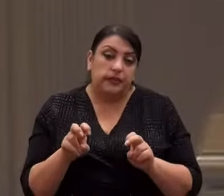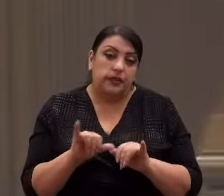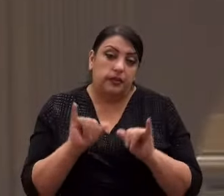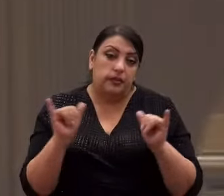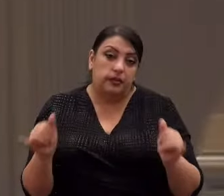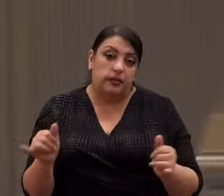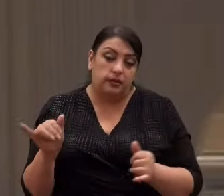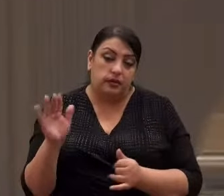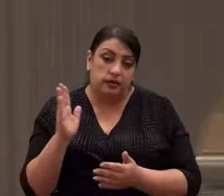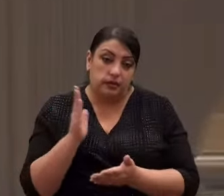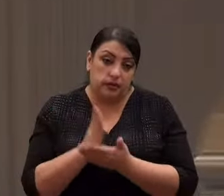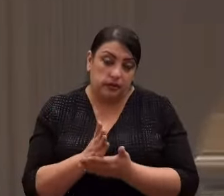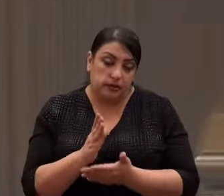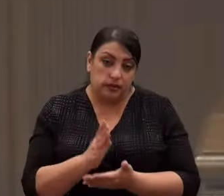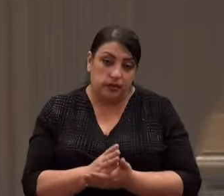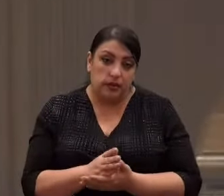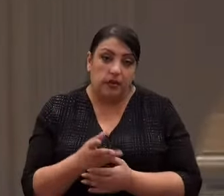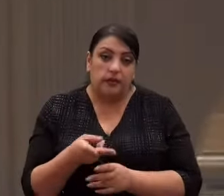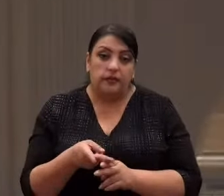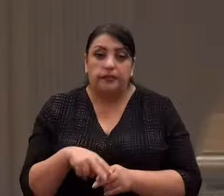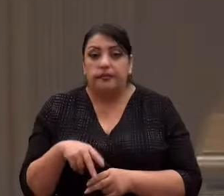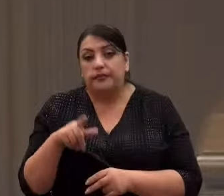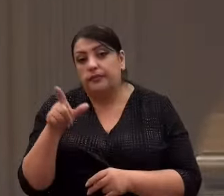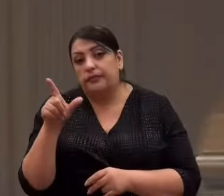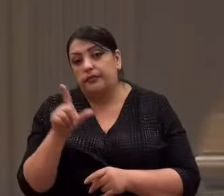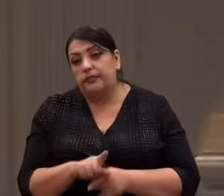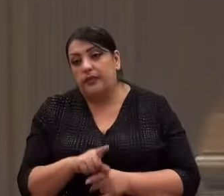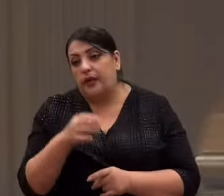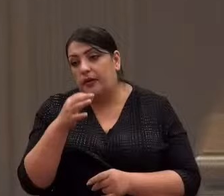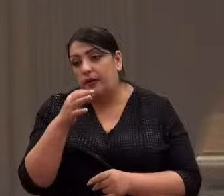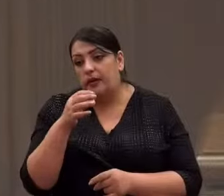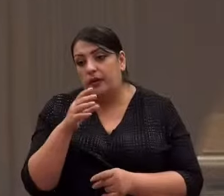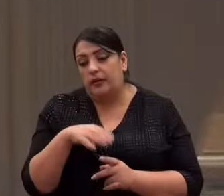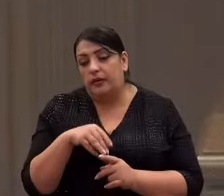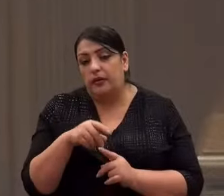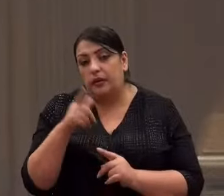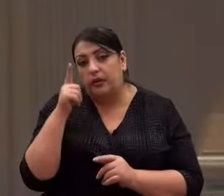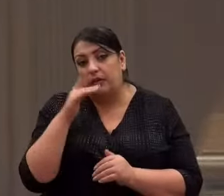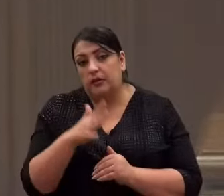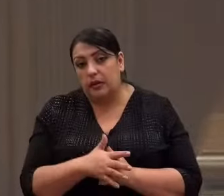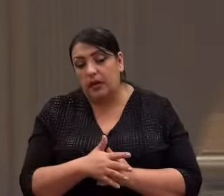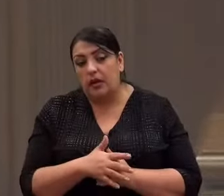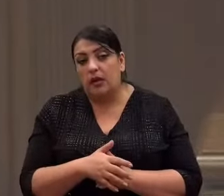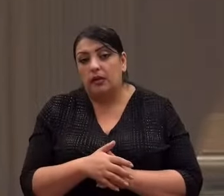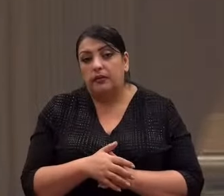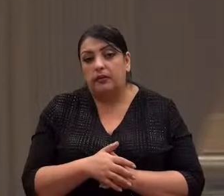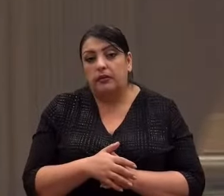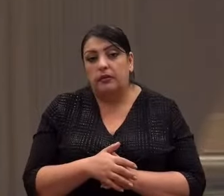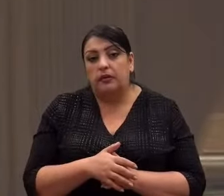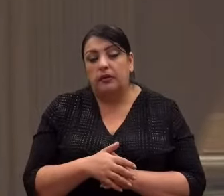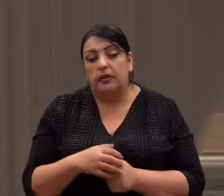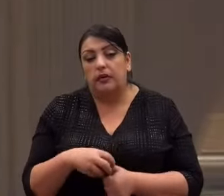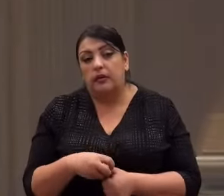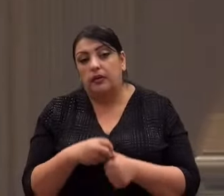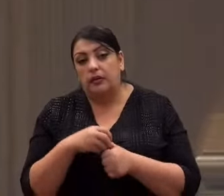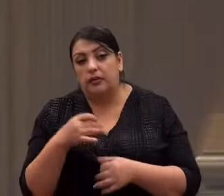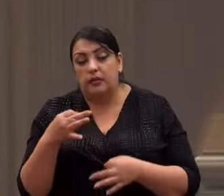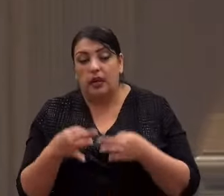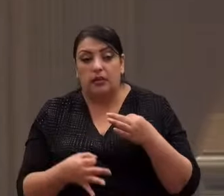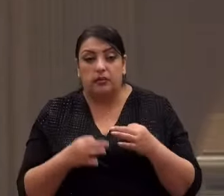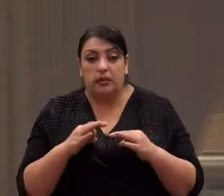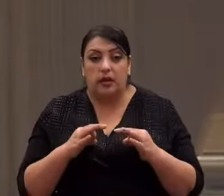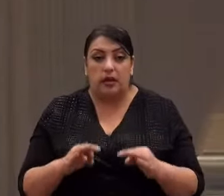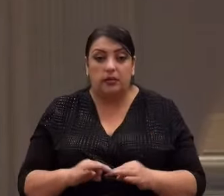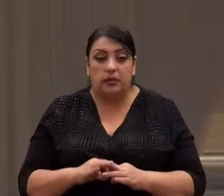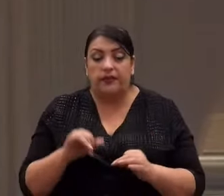մասին եւ հավանաբար եւ մեր հարգելի պատգամավորի մոտ եւ գլխավոր դատախազի մոտ 6